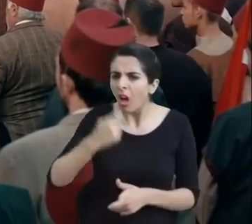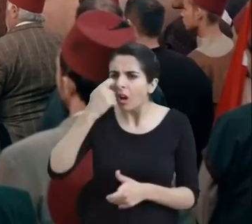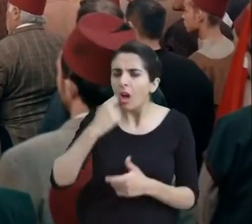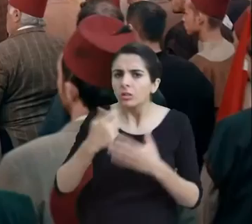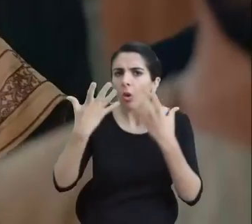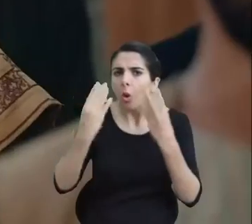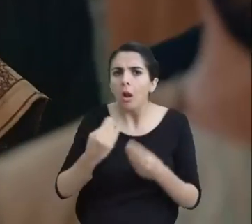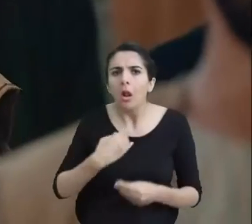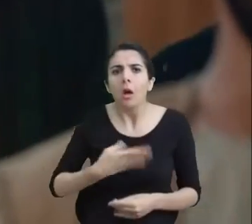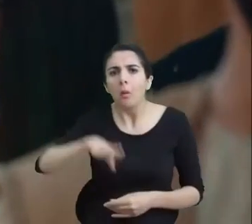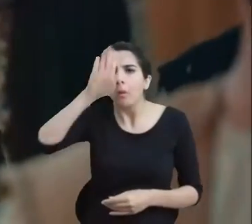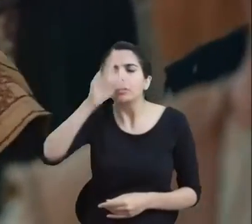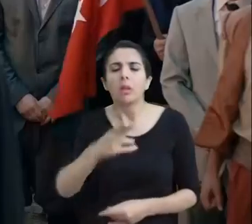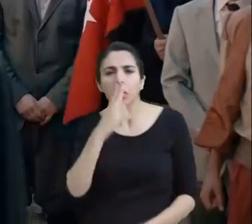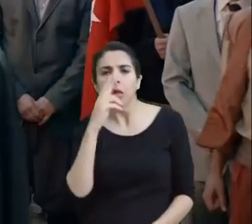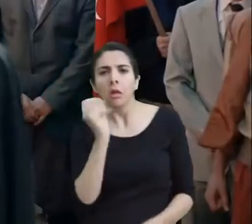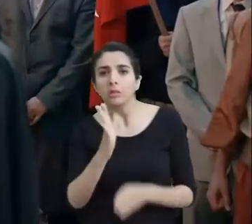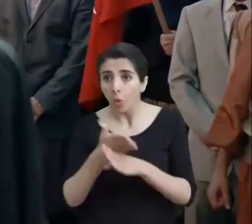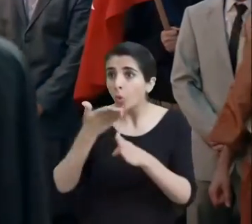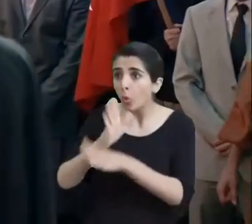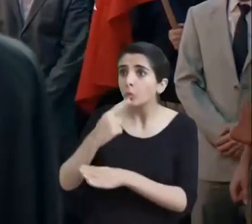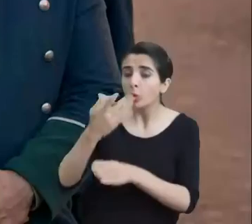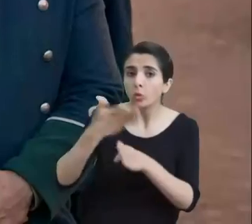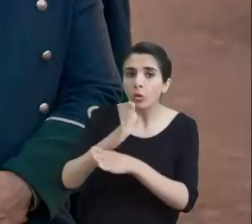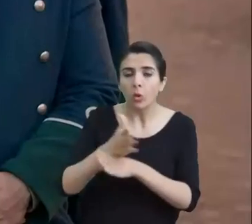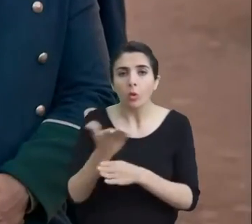rezillik aldı yürüdü. Paşanın umrunda değil.